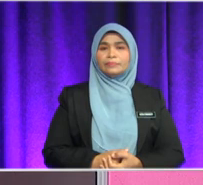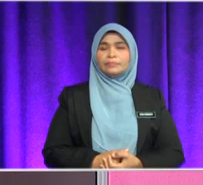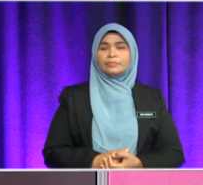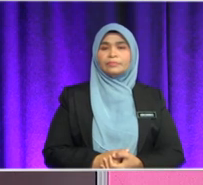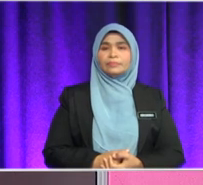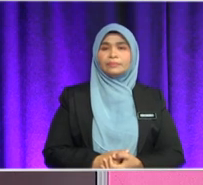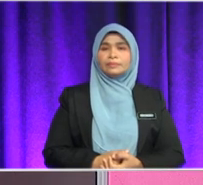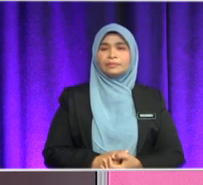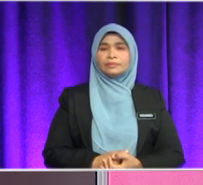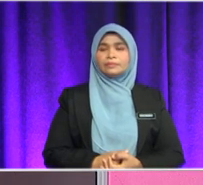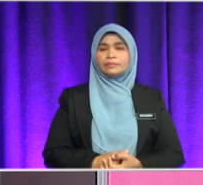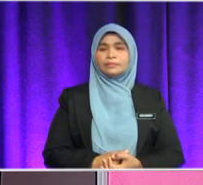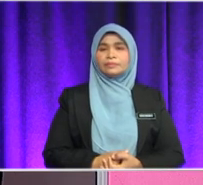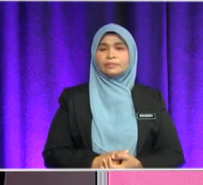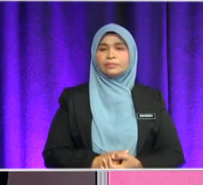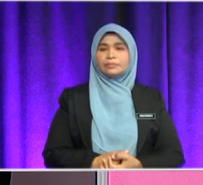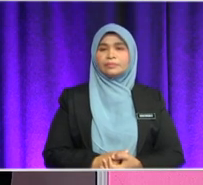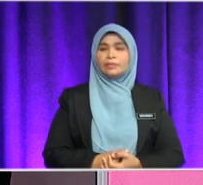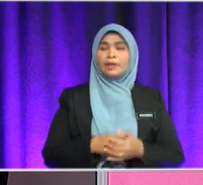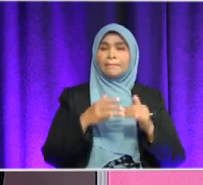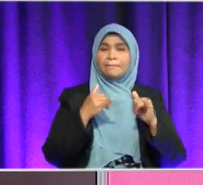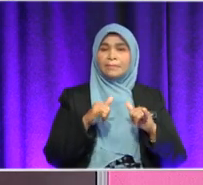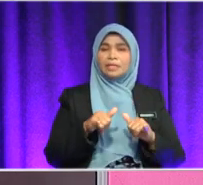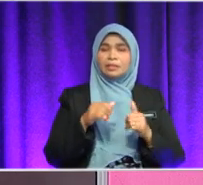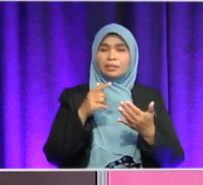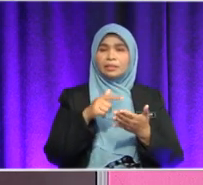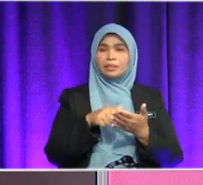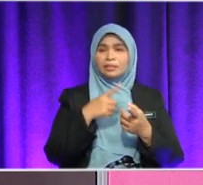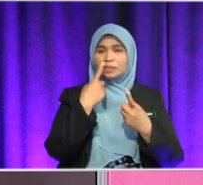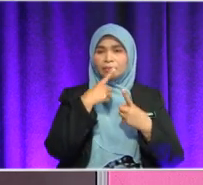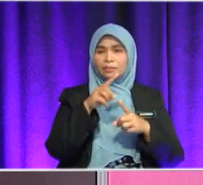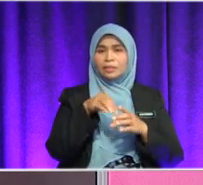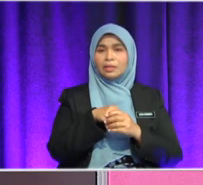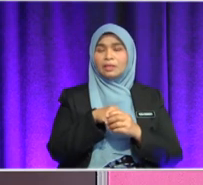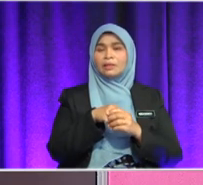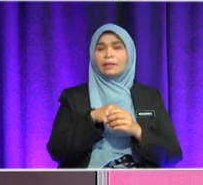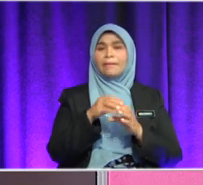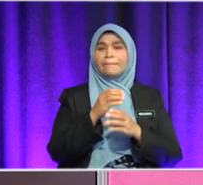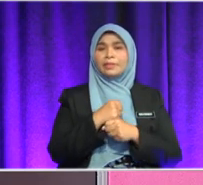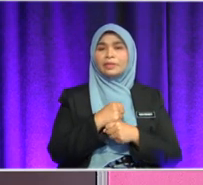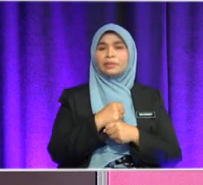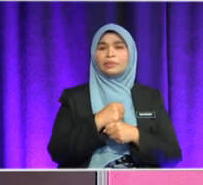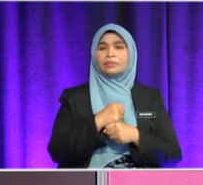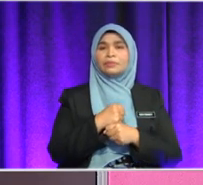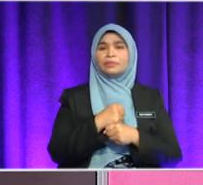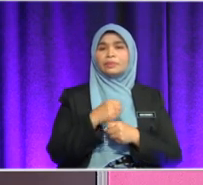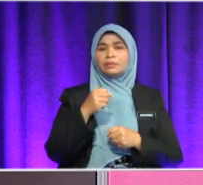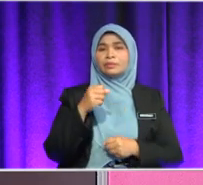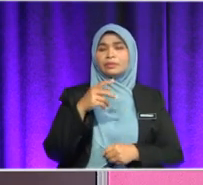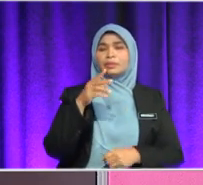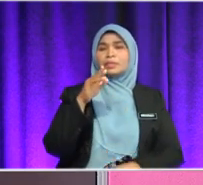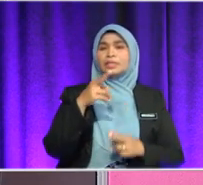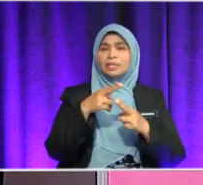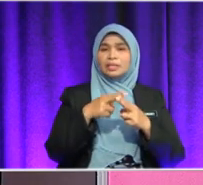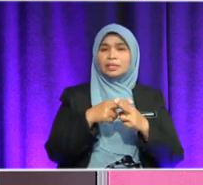Jelaskan eh Jelaskan masih lagi jawabannya dalam bentuk poin begini juga contoh yang pertama